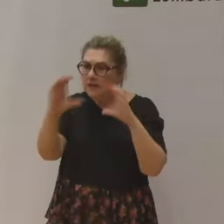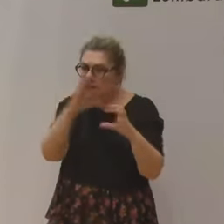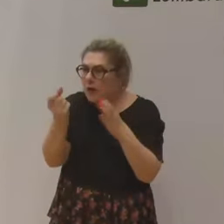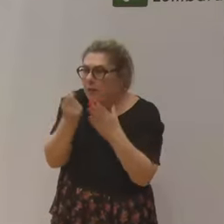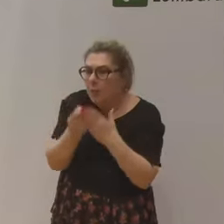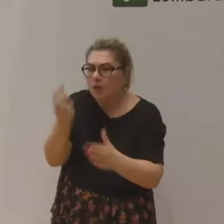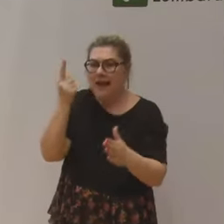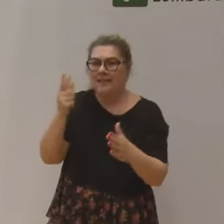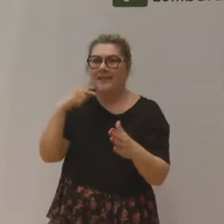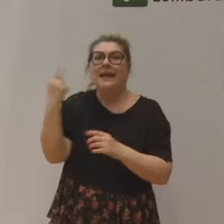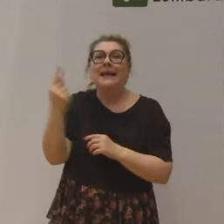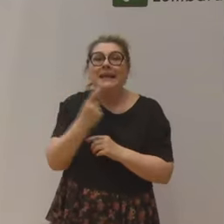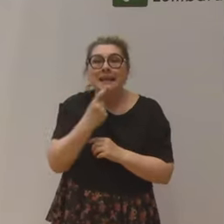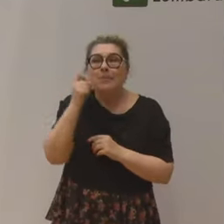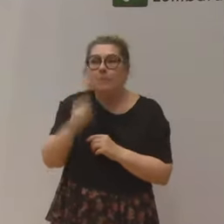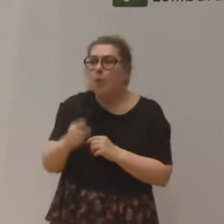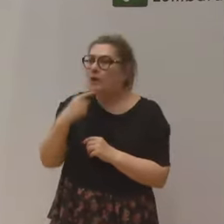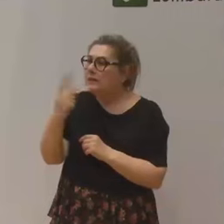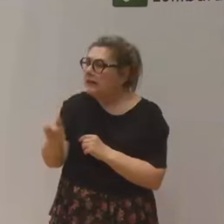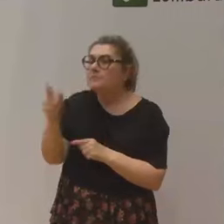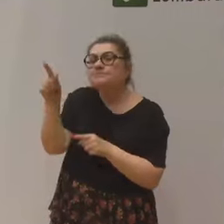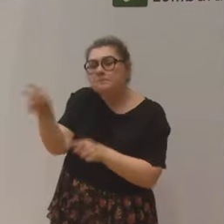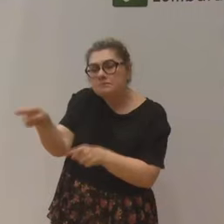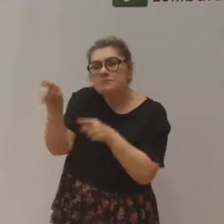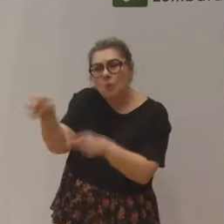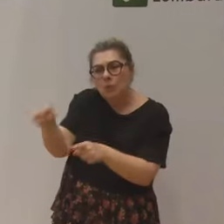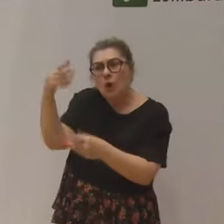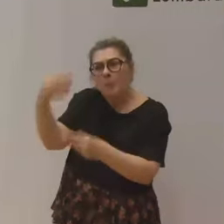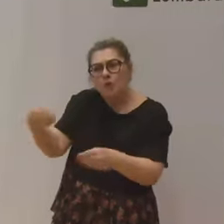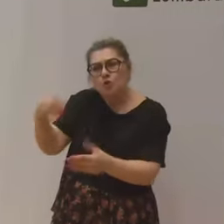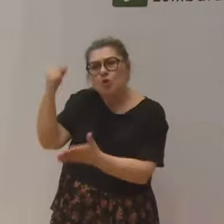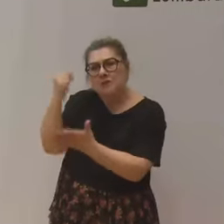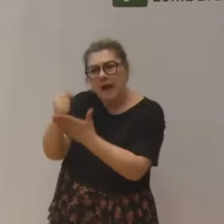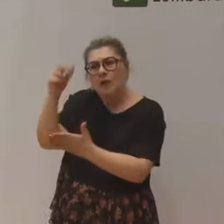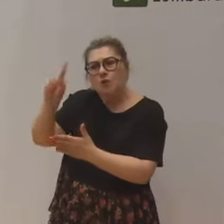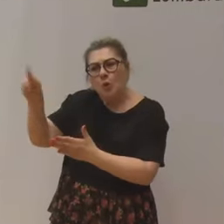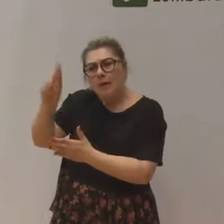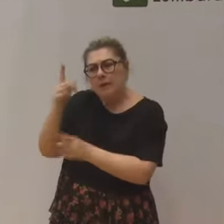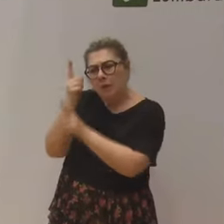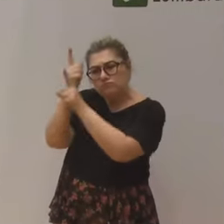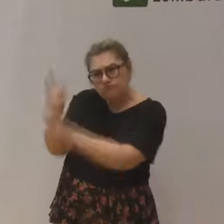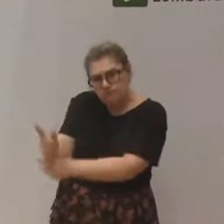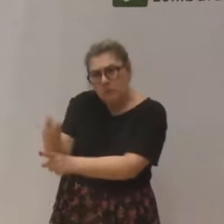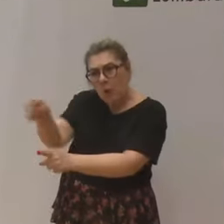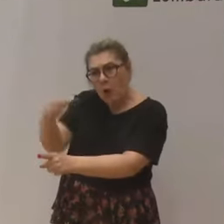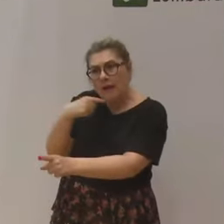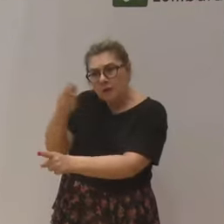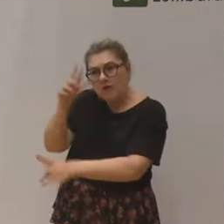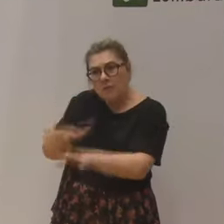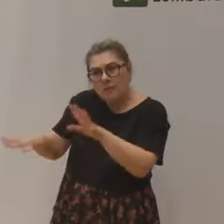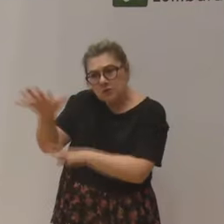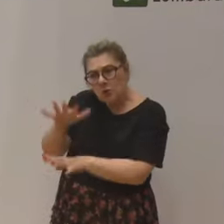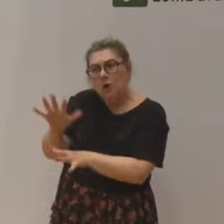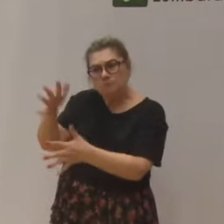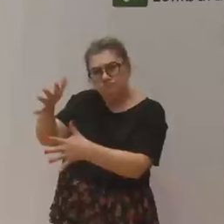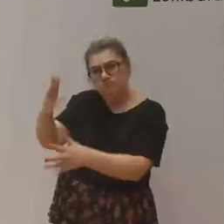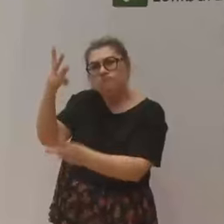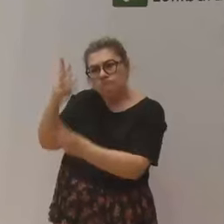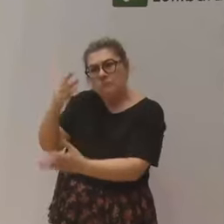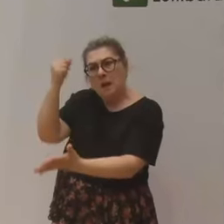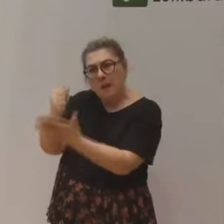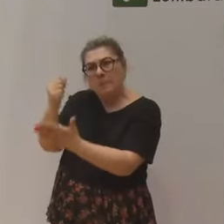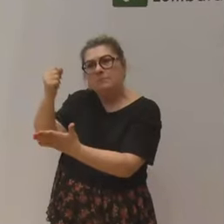che chiunque possa dire, beh, questo è un prodotto certificato, questo che viene detto è in qualche modo